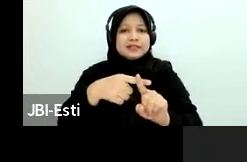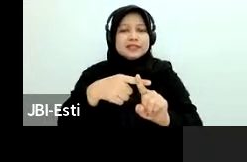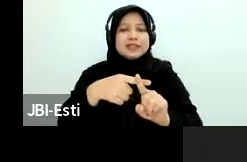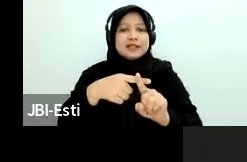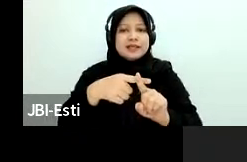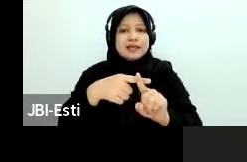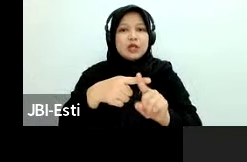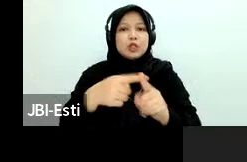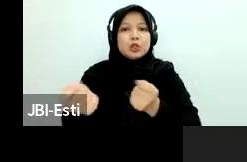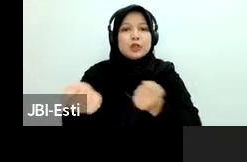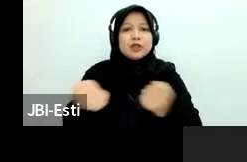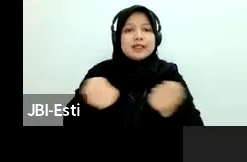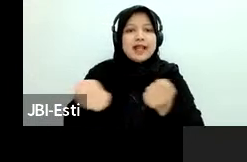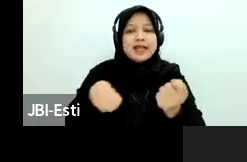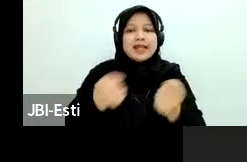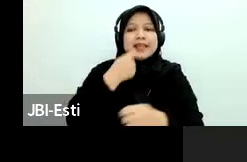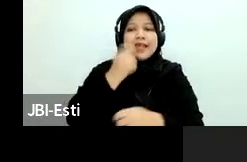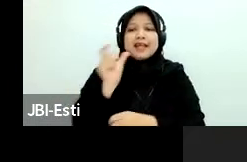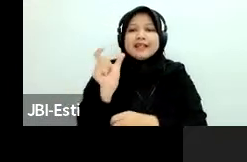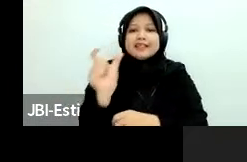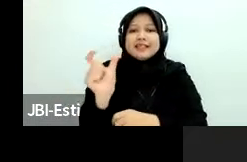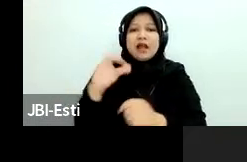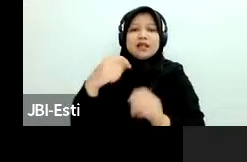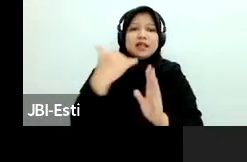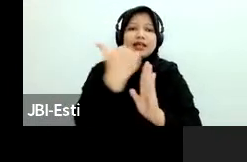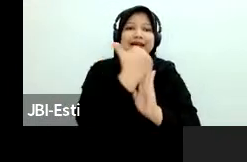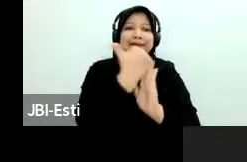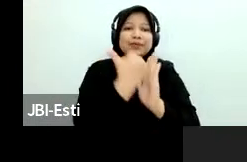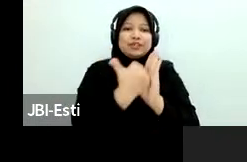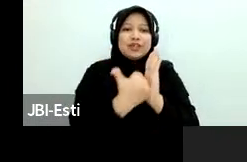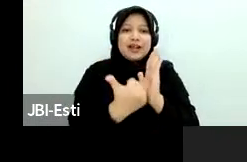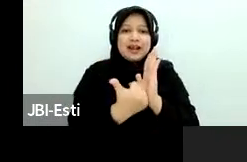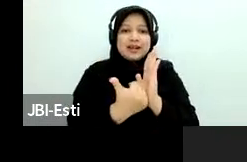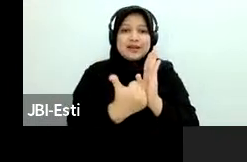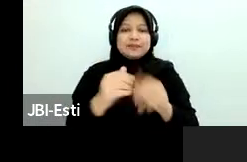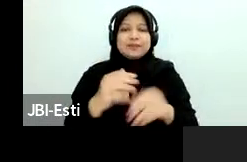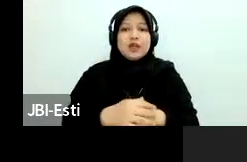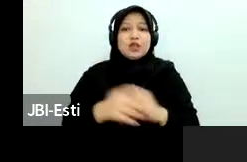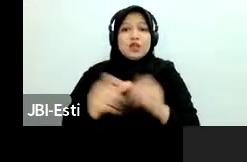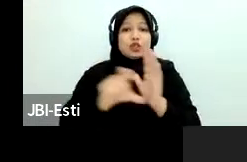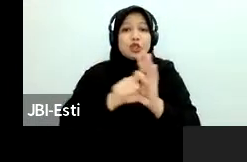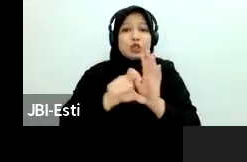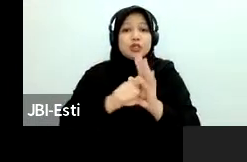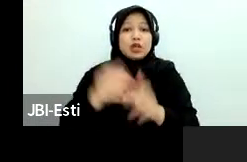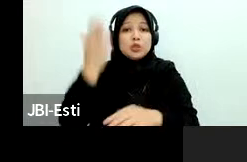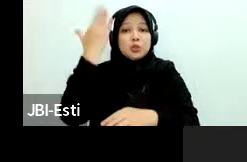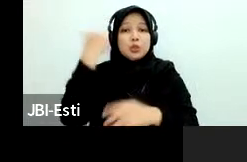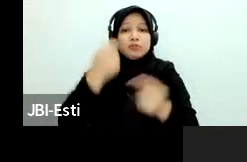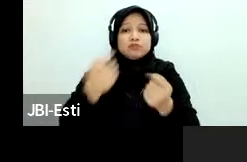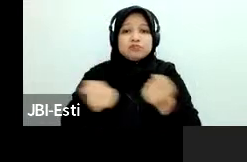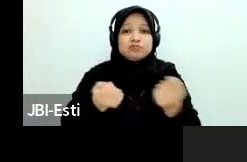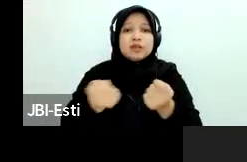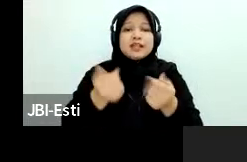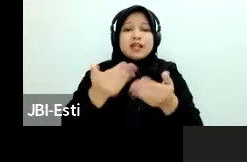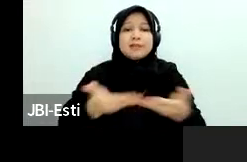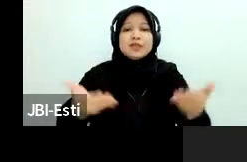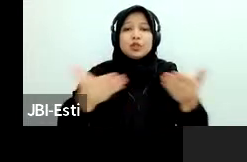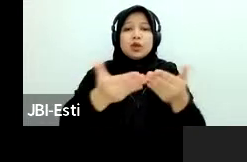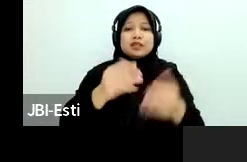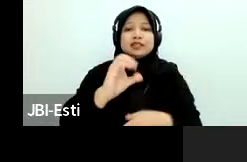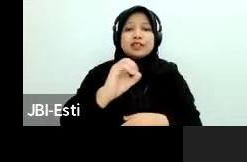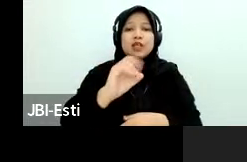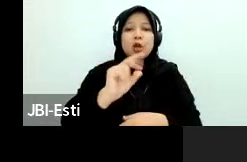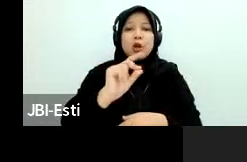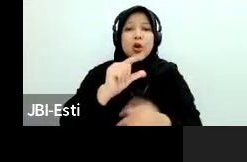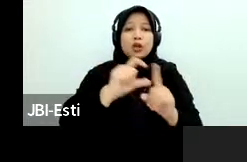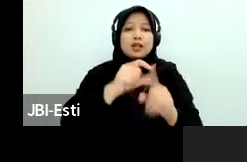misalnya standardisasi bahasa yang terjadi dalam masa orde baru dan kendali terhadap bahasa Indonesia ini terjadi